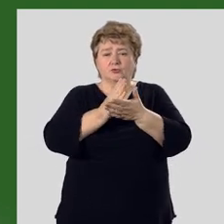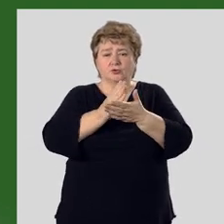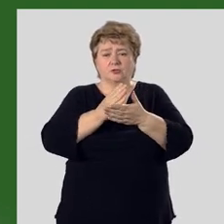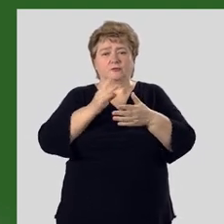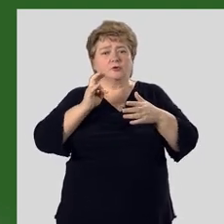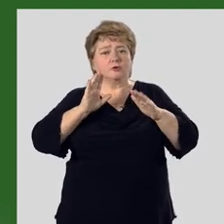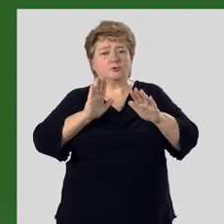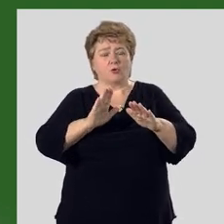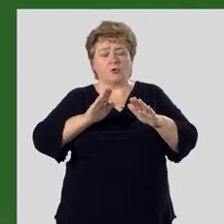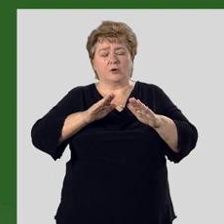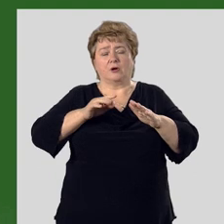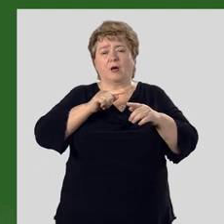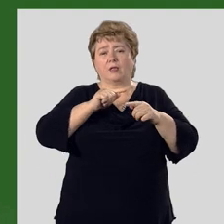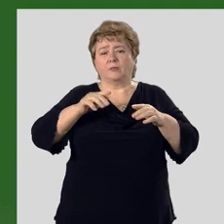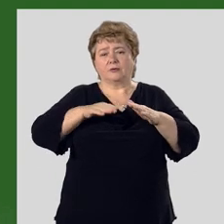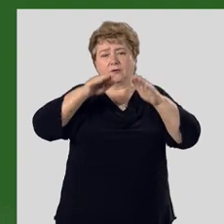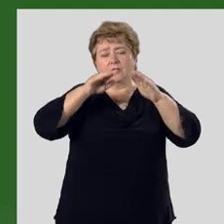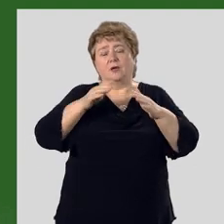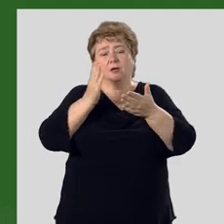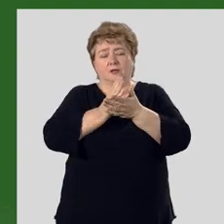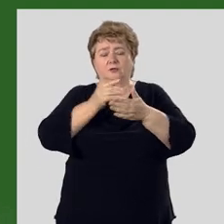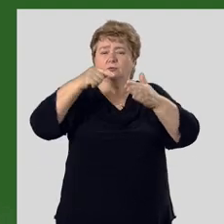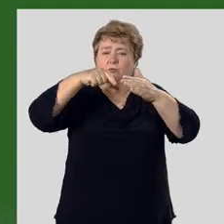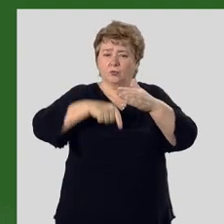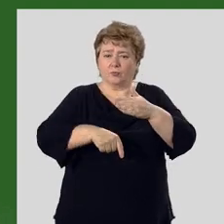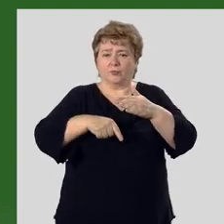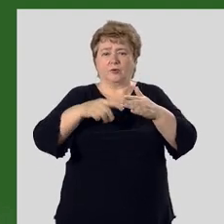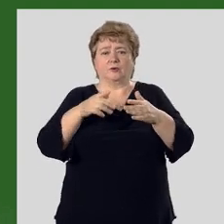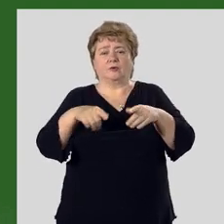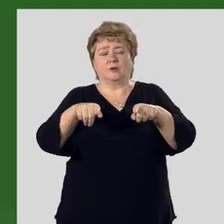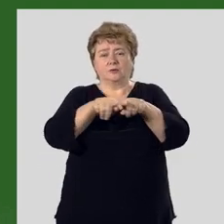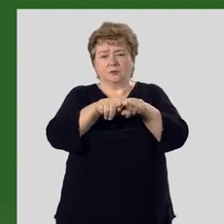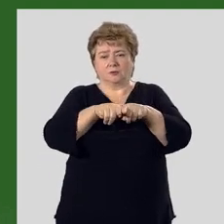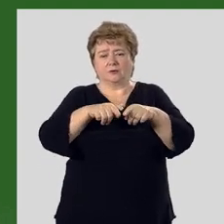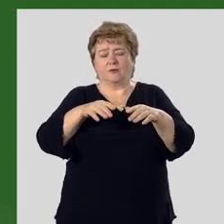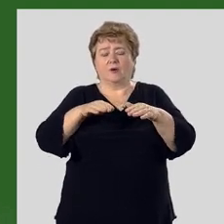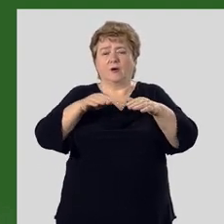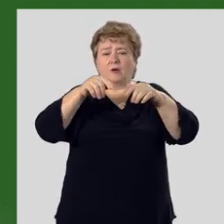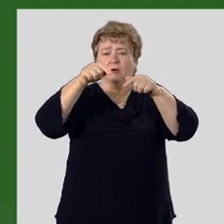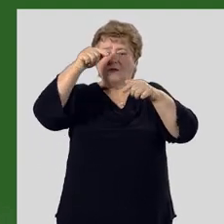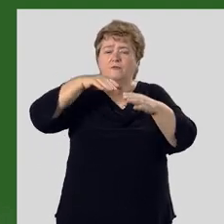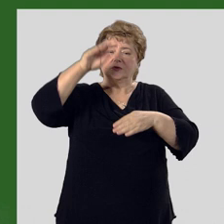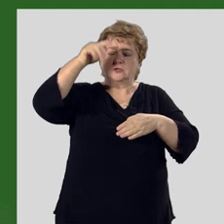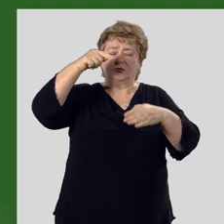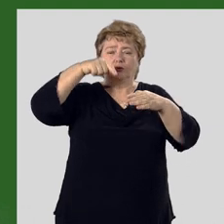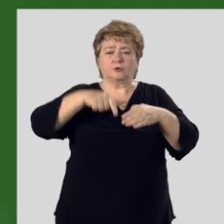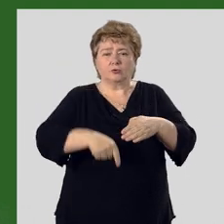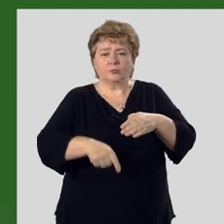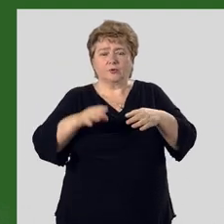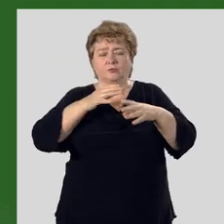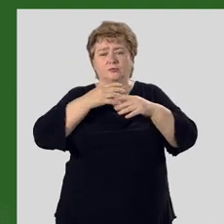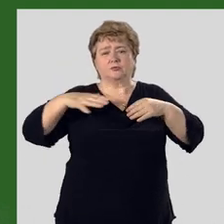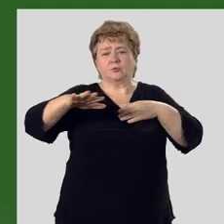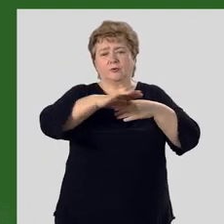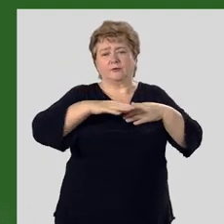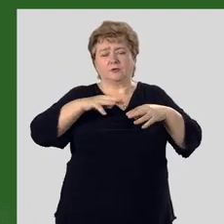Существуют не только отметки высот, но и отметки глубин. Они показывают высоту или глубину земной